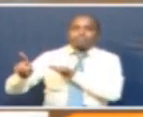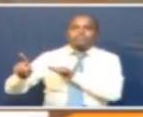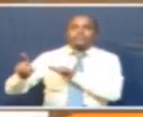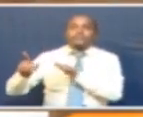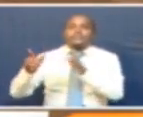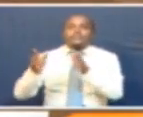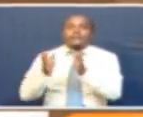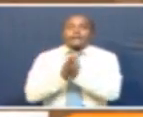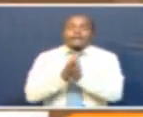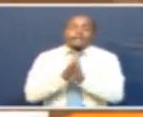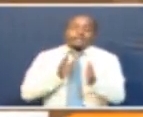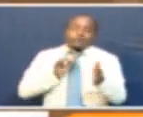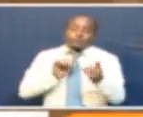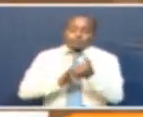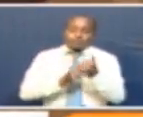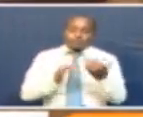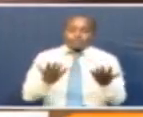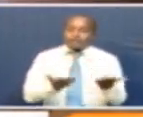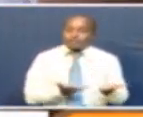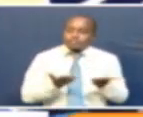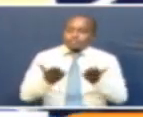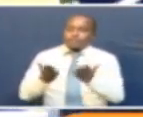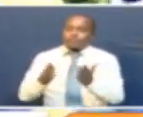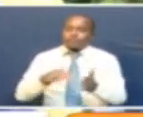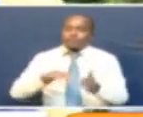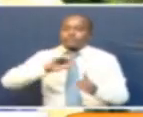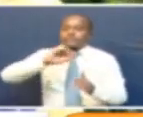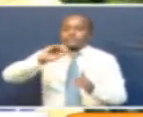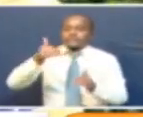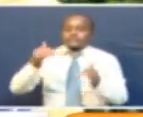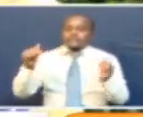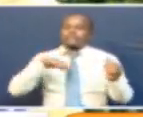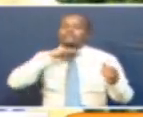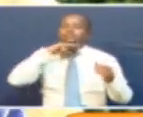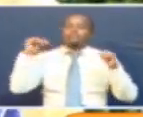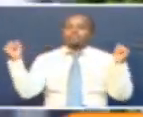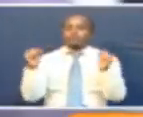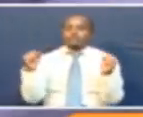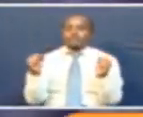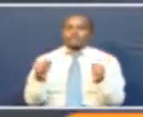ukipelekwa katika hifadhi ya maiti ya City. Kazogonga, Citizen Nipashe.